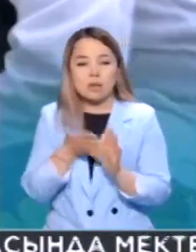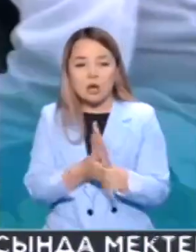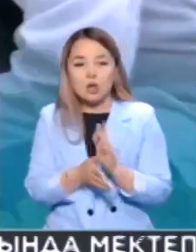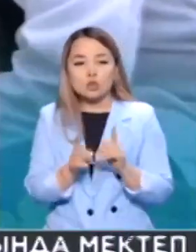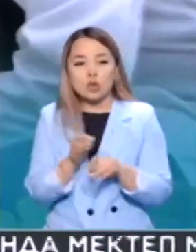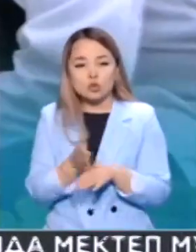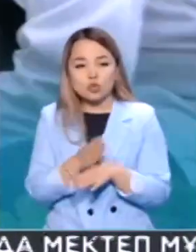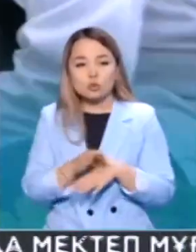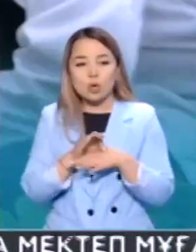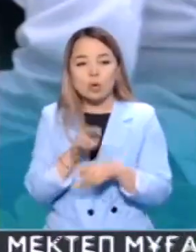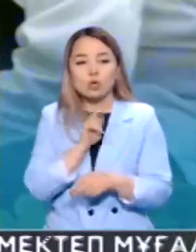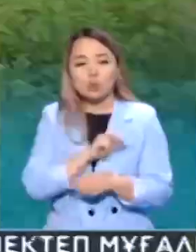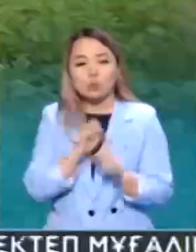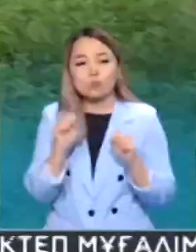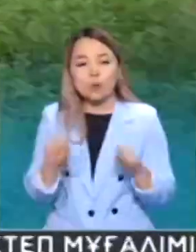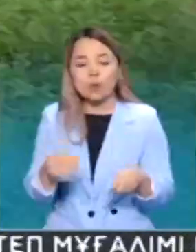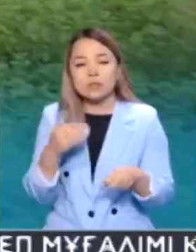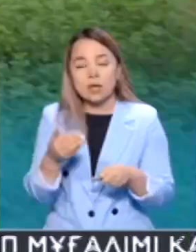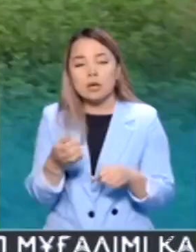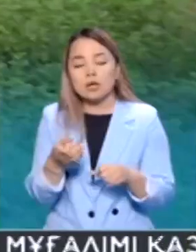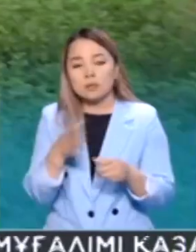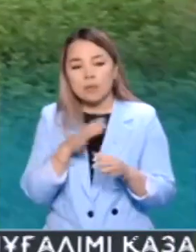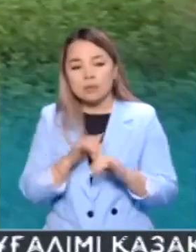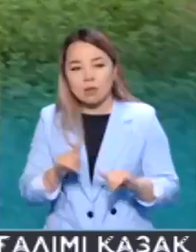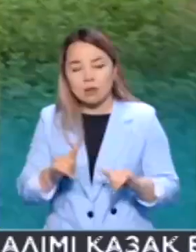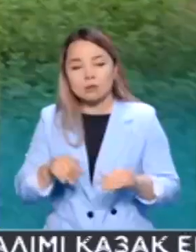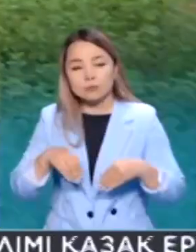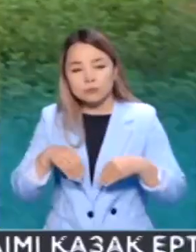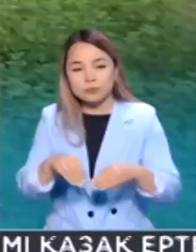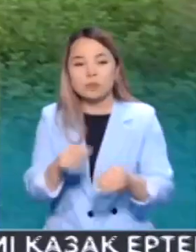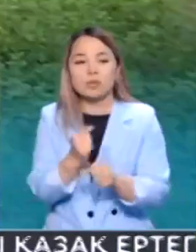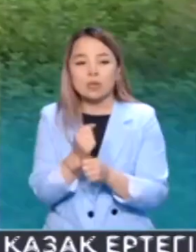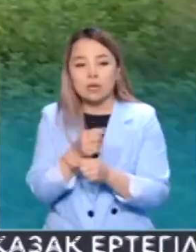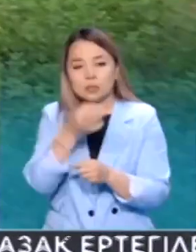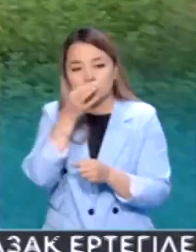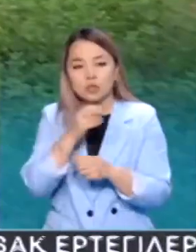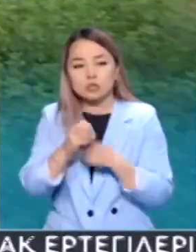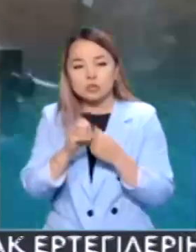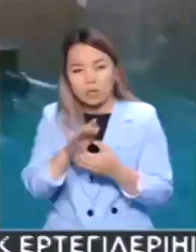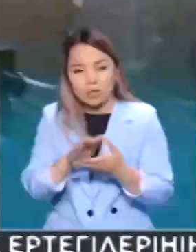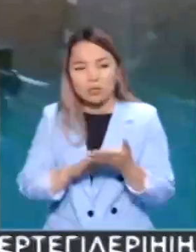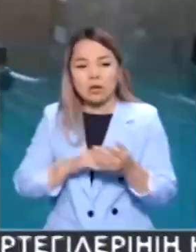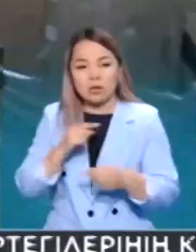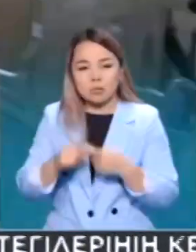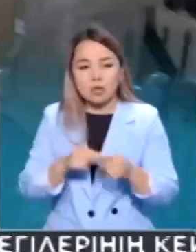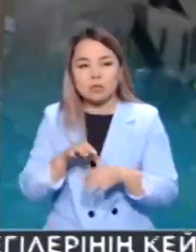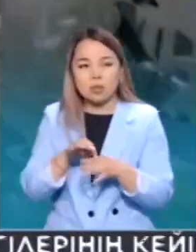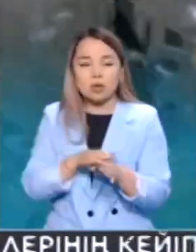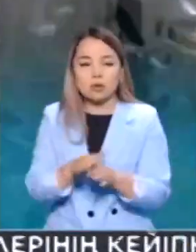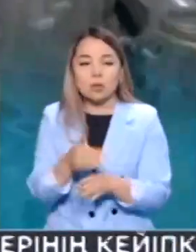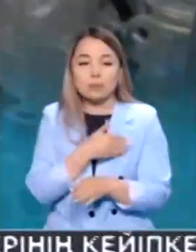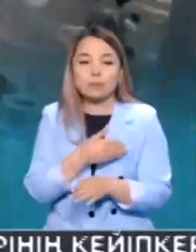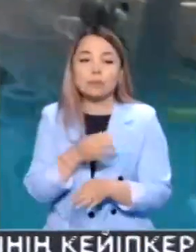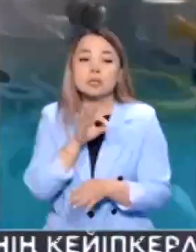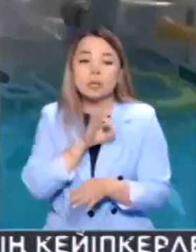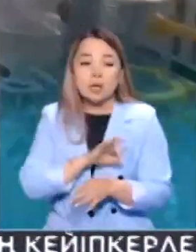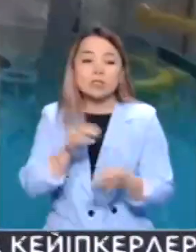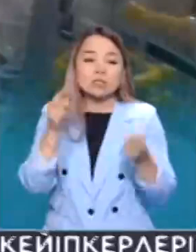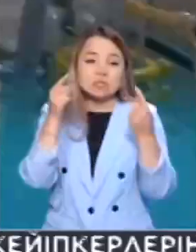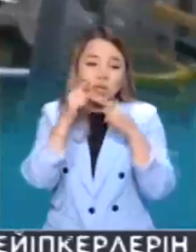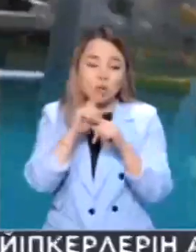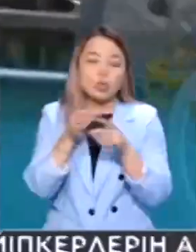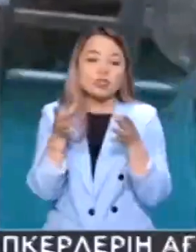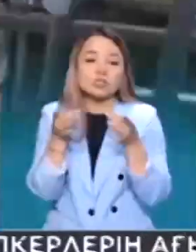сұрыптау жұмысын жүргізуде. Ол үшін тұқымнан және көшет өндіру тәжірибесін жалғастырып жатыр. Ең тиімді деген технологияның